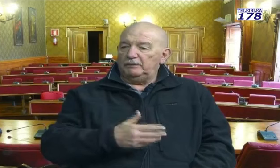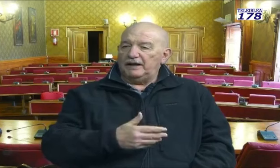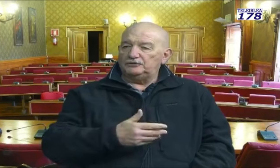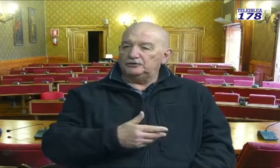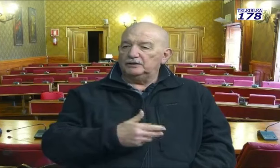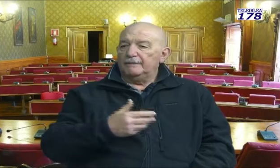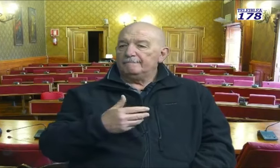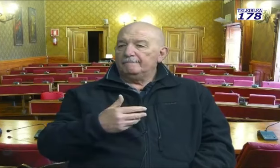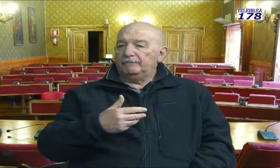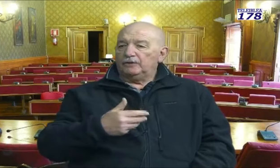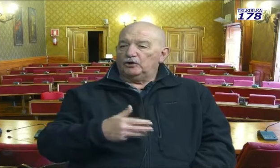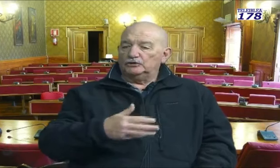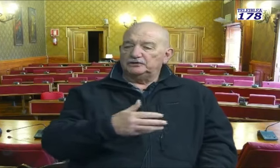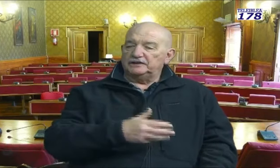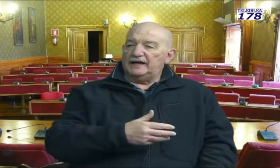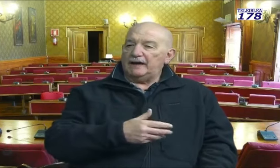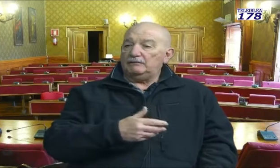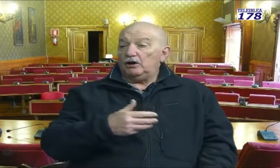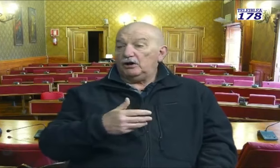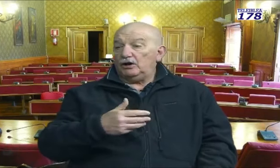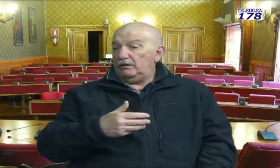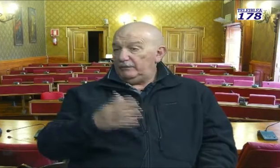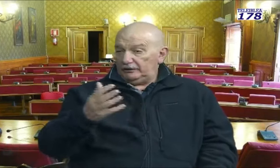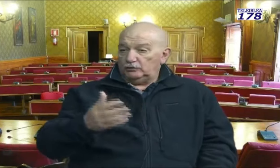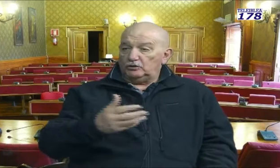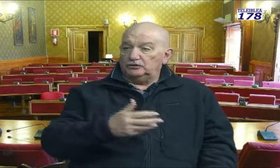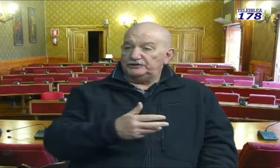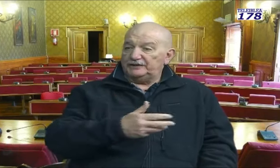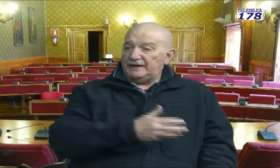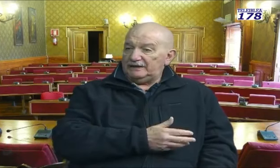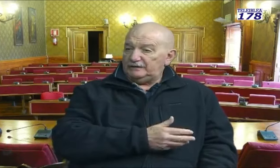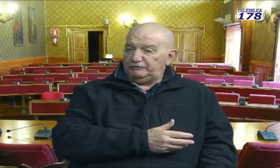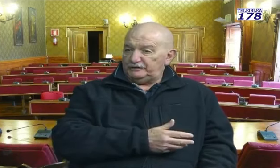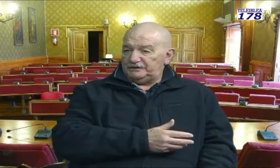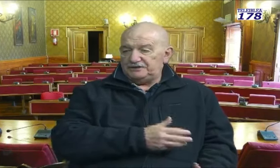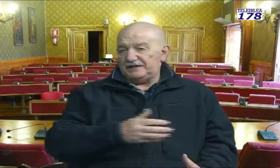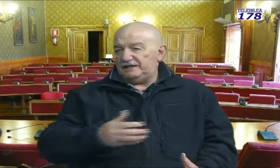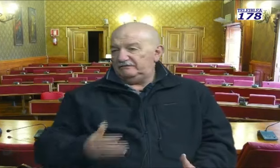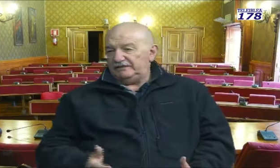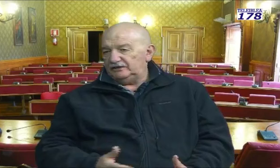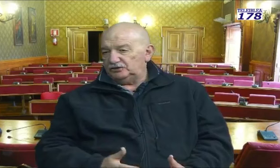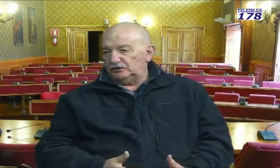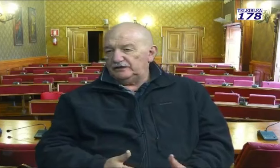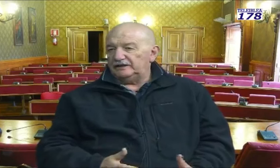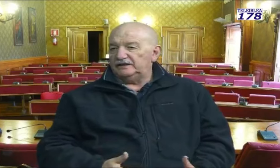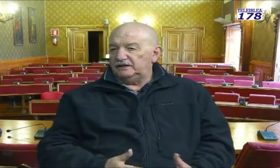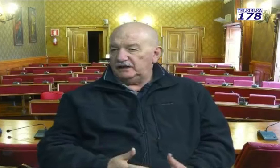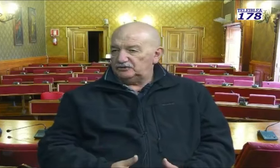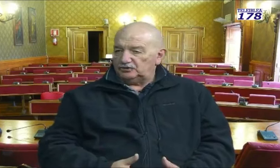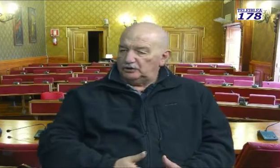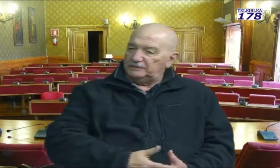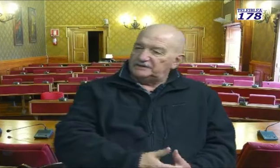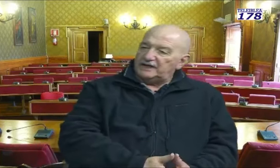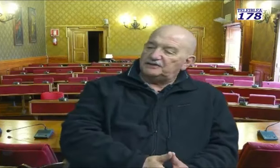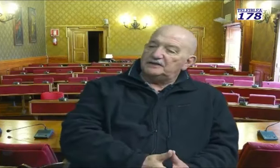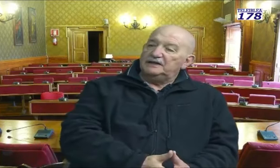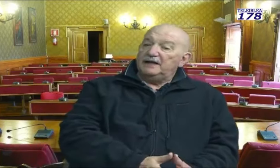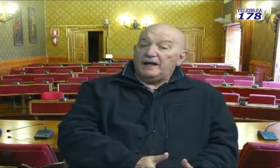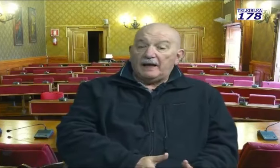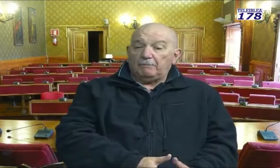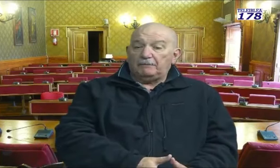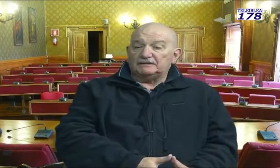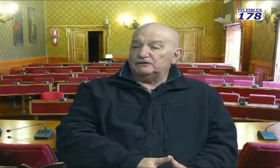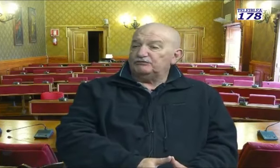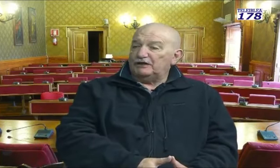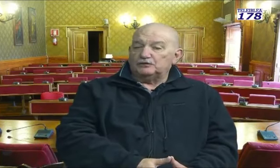il bilancio, non c'è una cosa congiungale, no, ma dico congiungale e ferringiele, viene solo da ridere al solo pensarci.